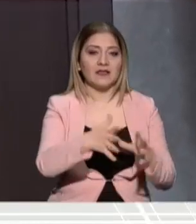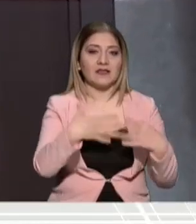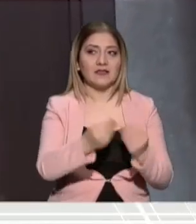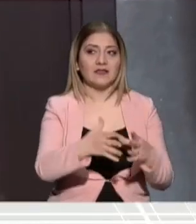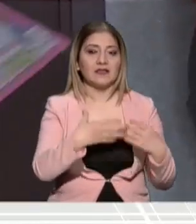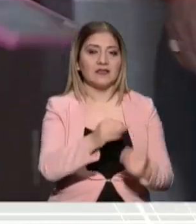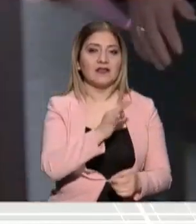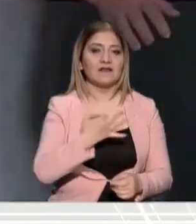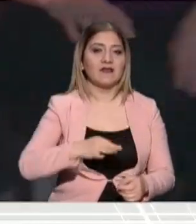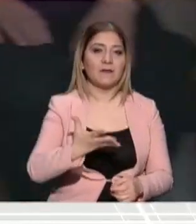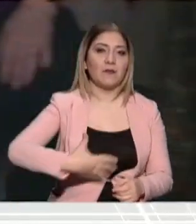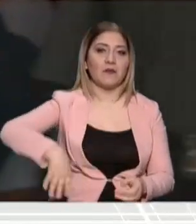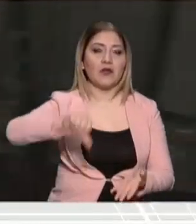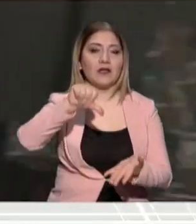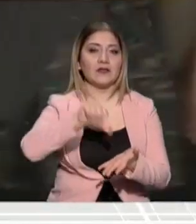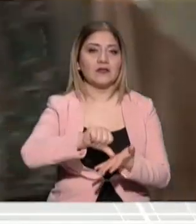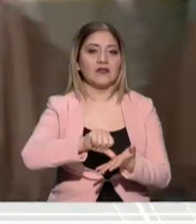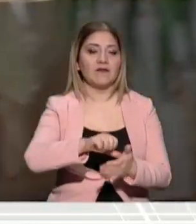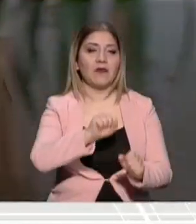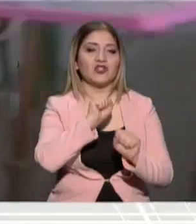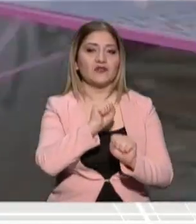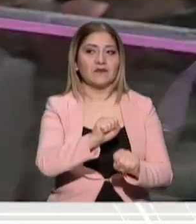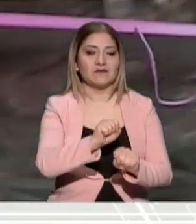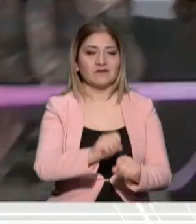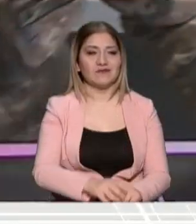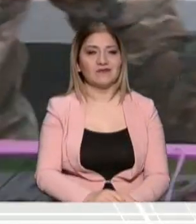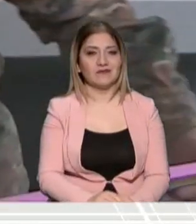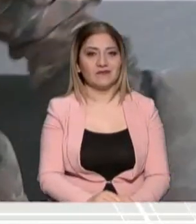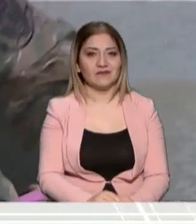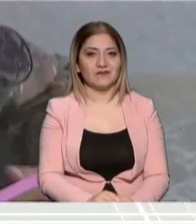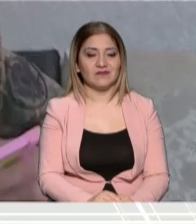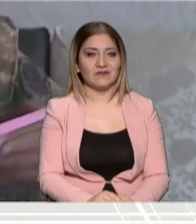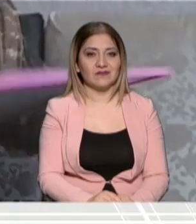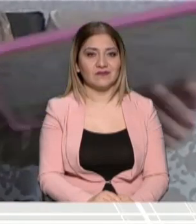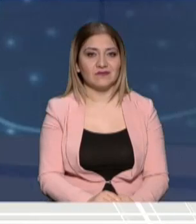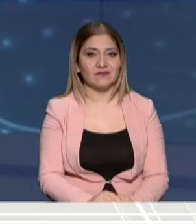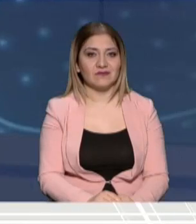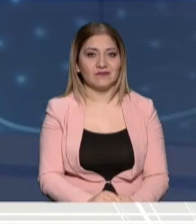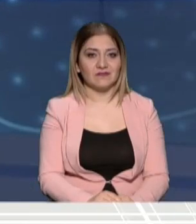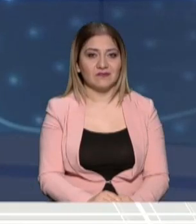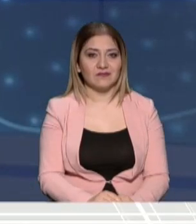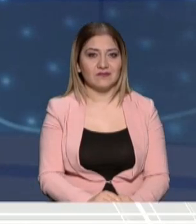ընտանիքի զավակն է ու միևնույն ժամանակ վահանը»։ Քրիստինա Մկրտչյան, Մարտին Գևորգյան, Լուրեշ։